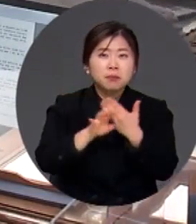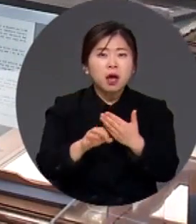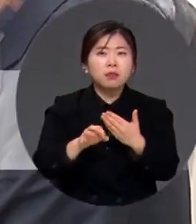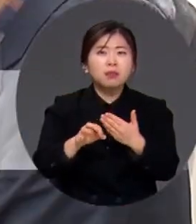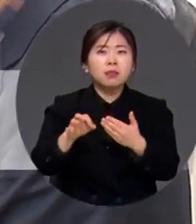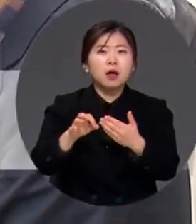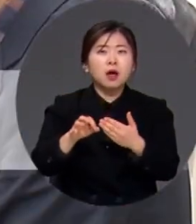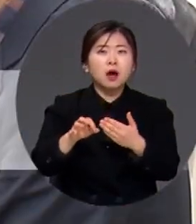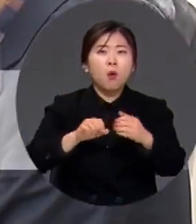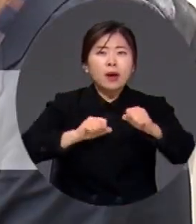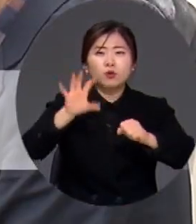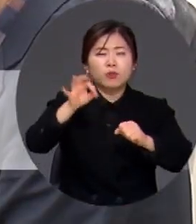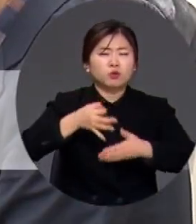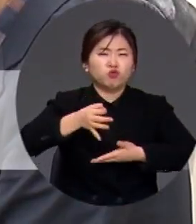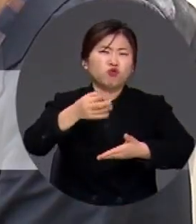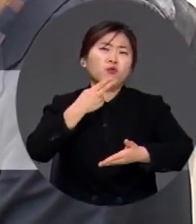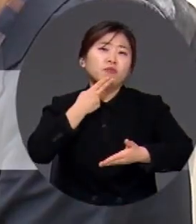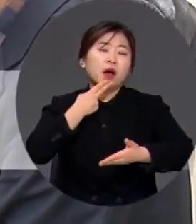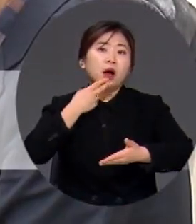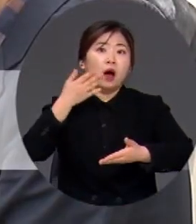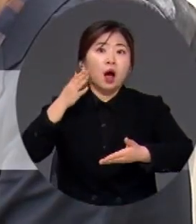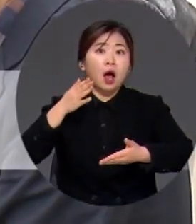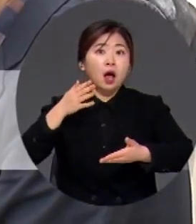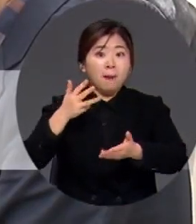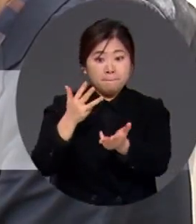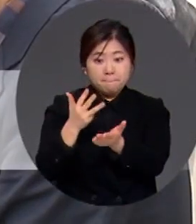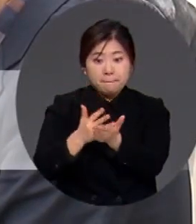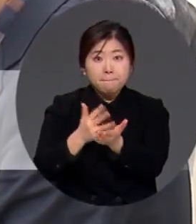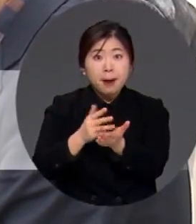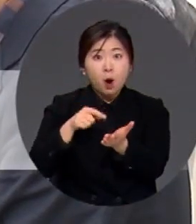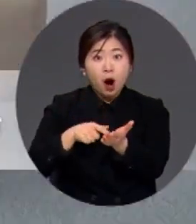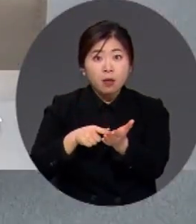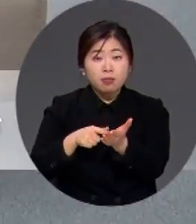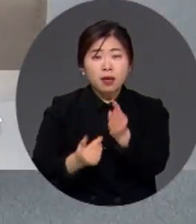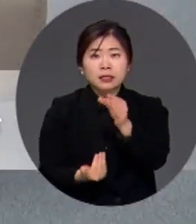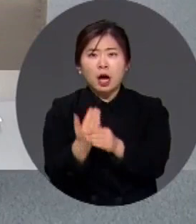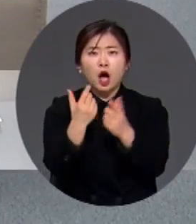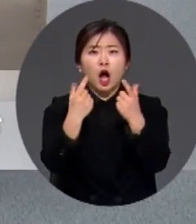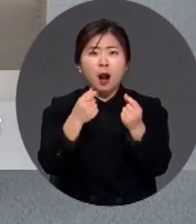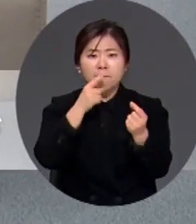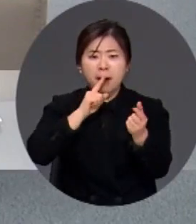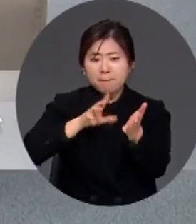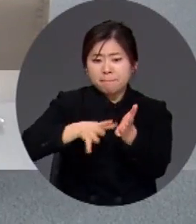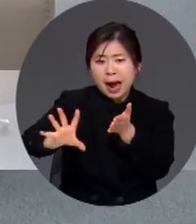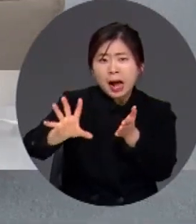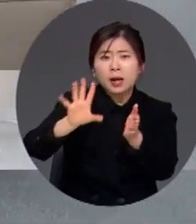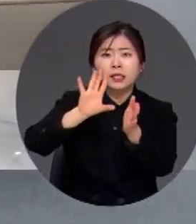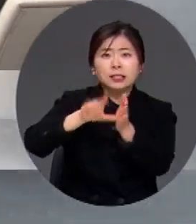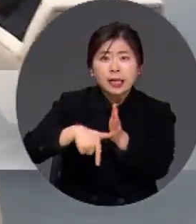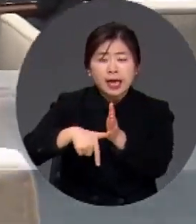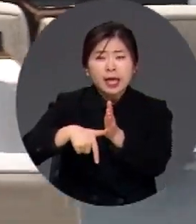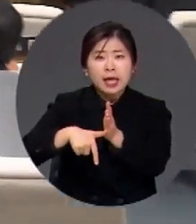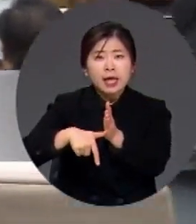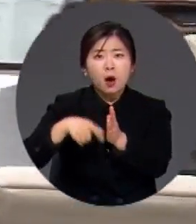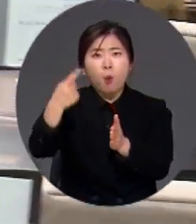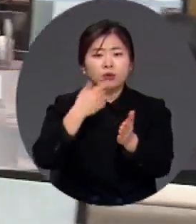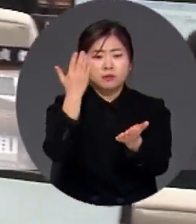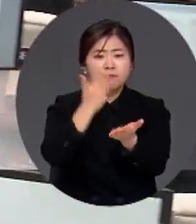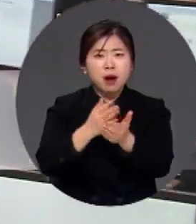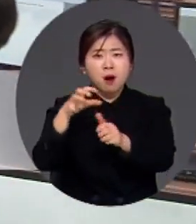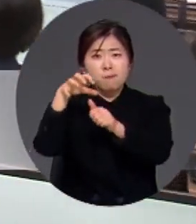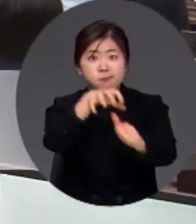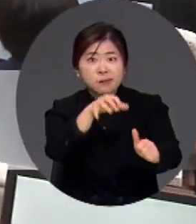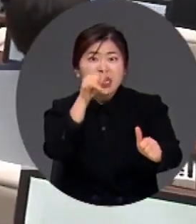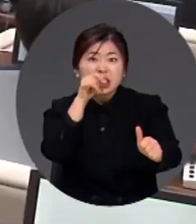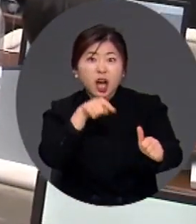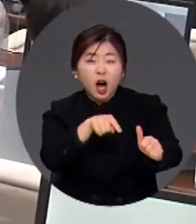12고참사와 관련해 막말 파문을 일으킨 김민아 의원처럼 출석정지 징계를 받으면 의정활동비와